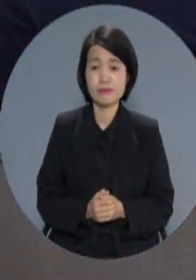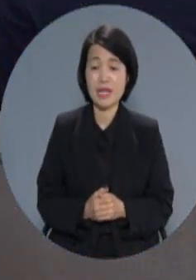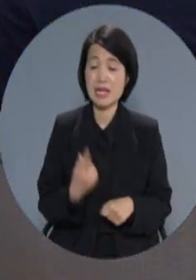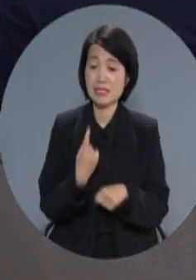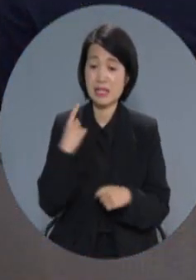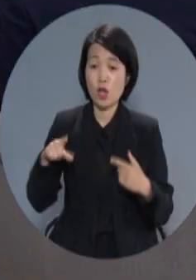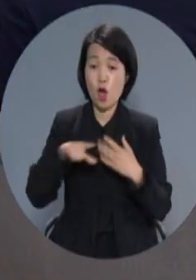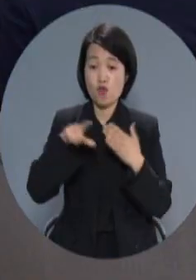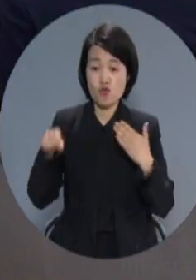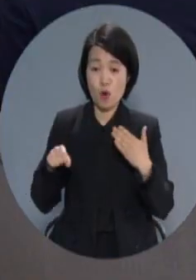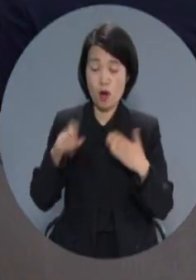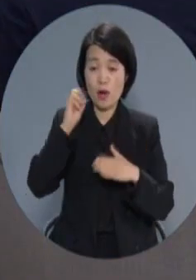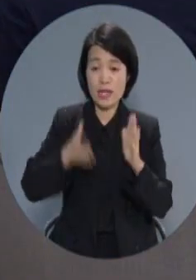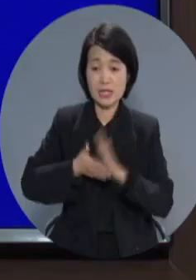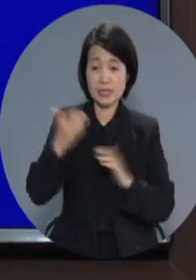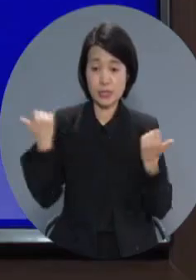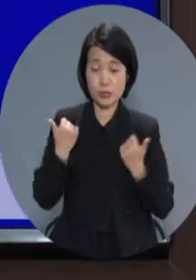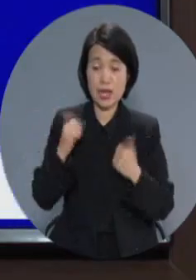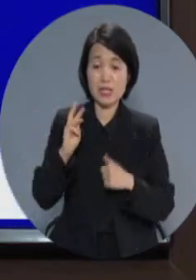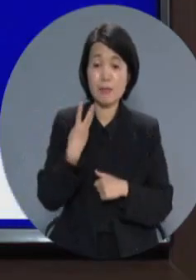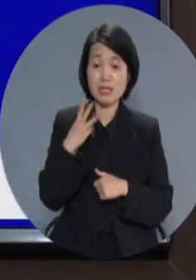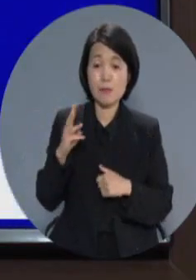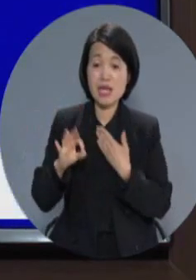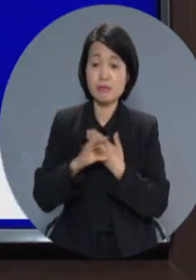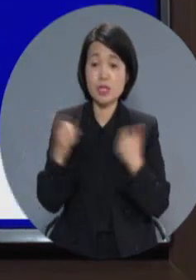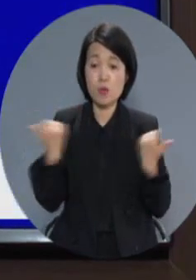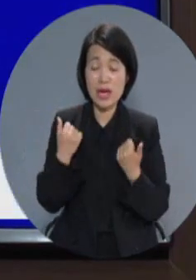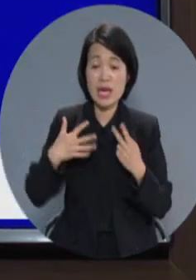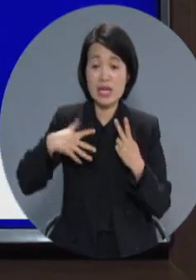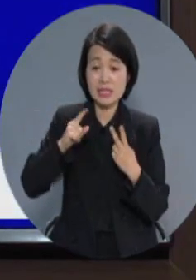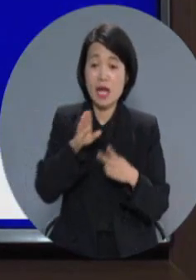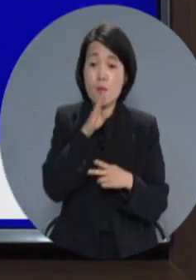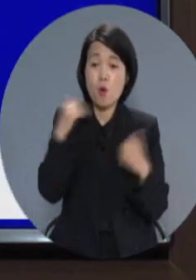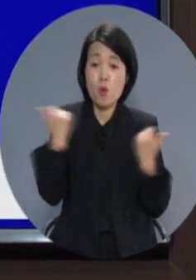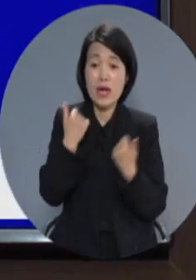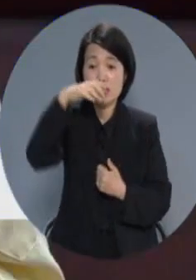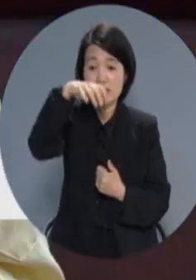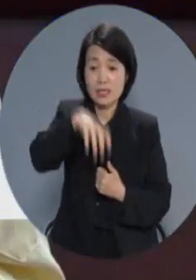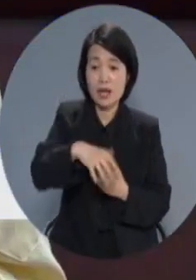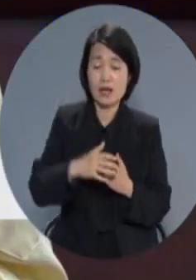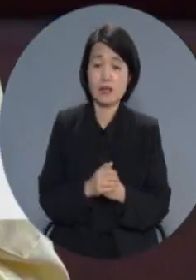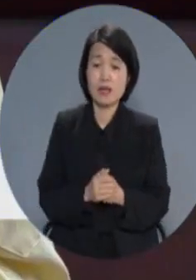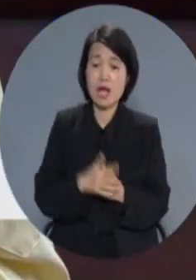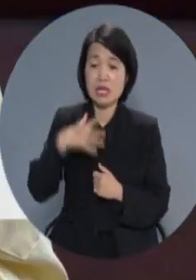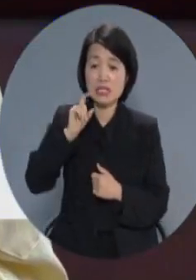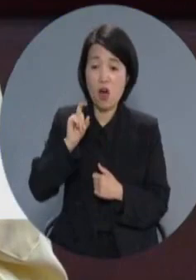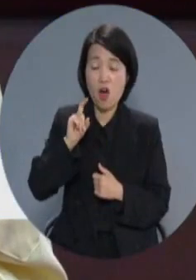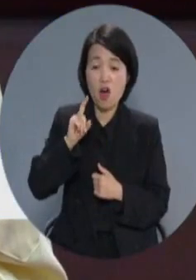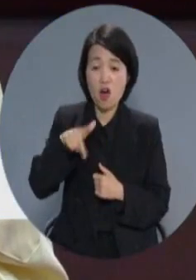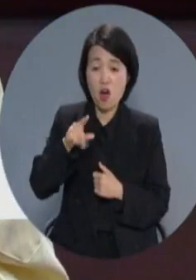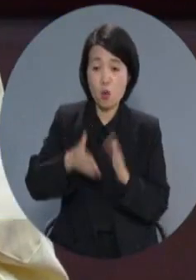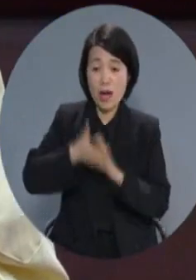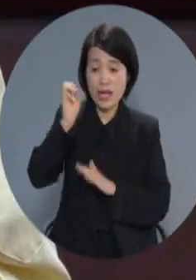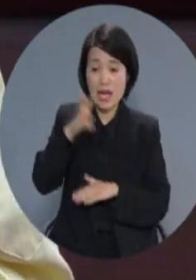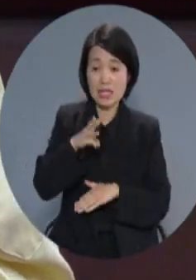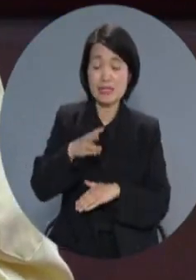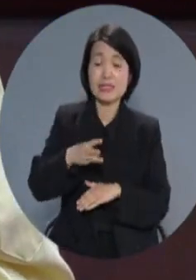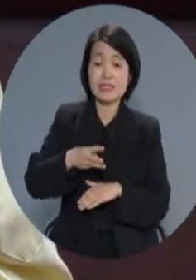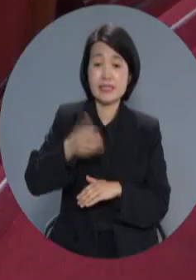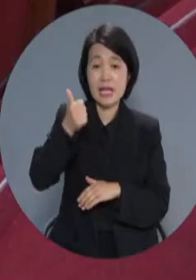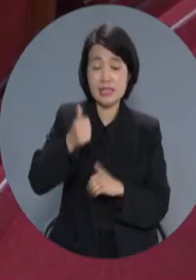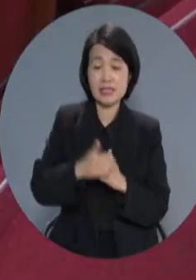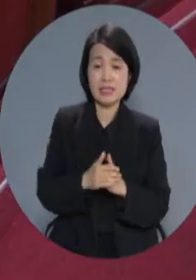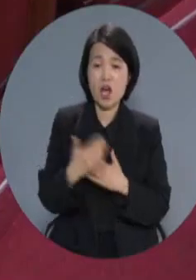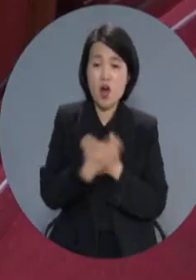지난해 9월 광양시의회 제303회 임시회 2차 본회의장. 정연복 광양시장은 건강상 이유와